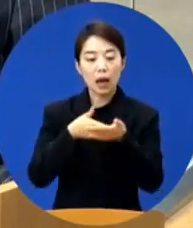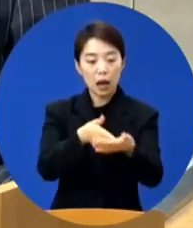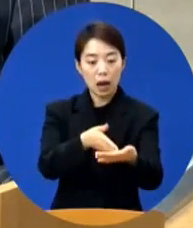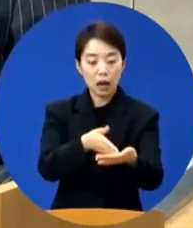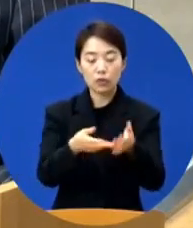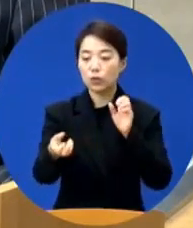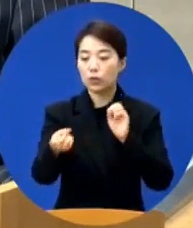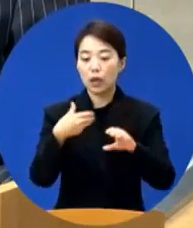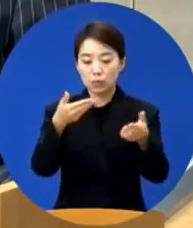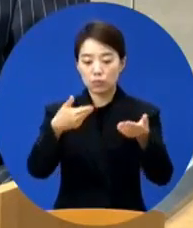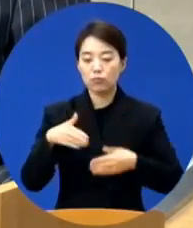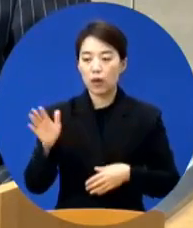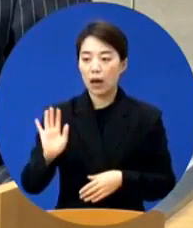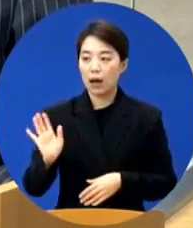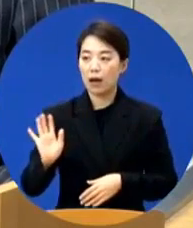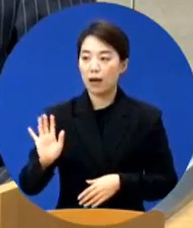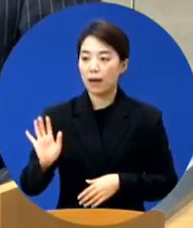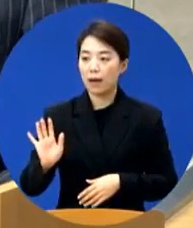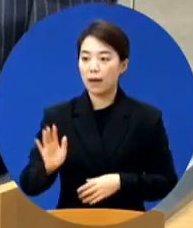답변이 없습니다.